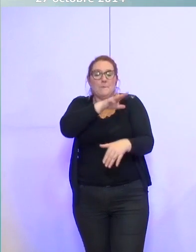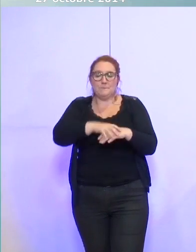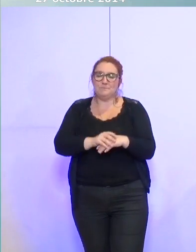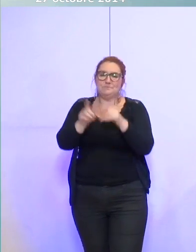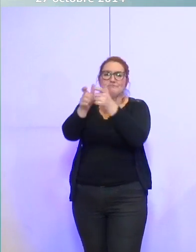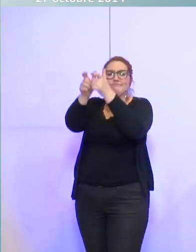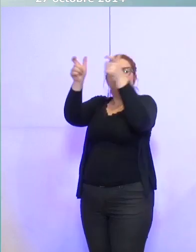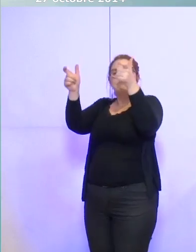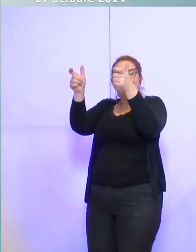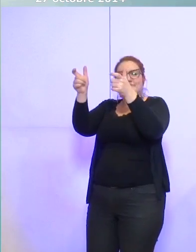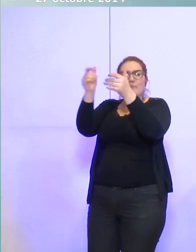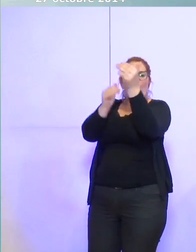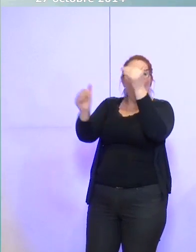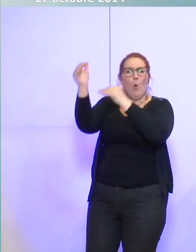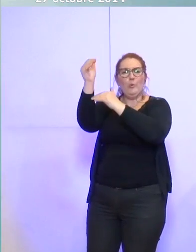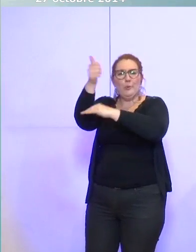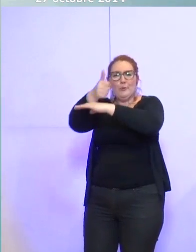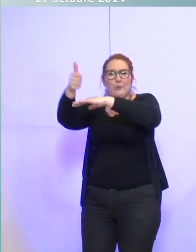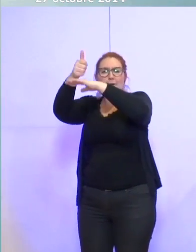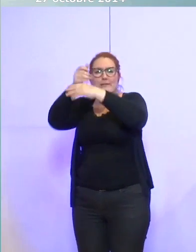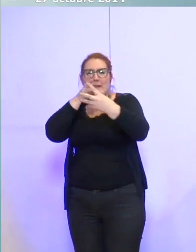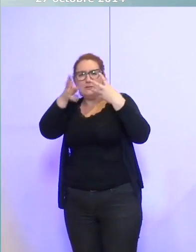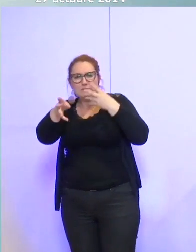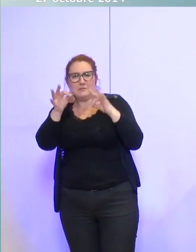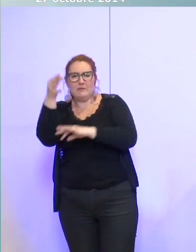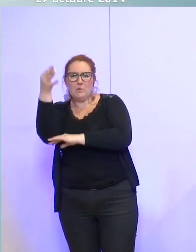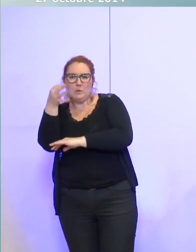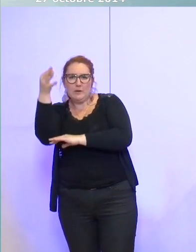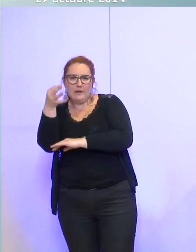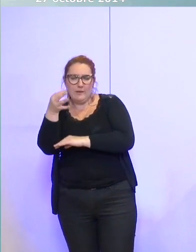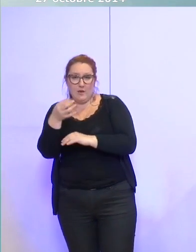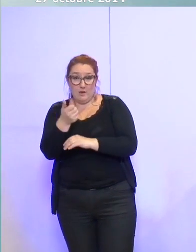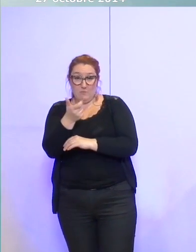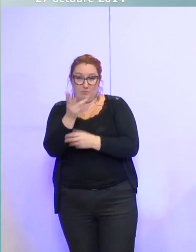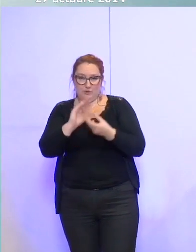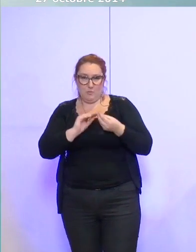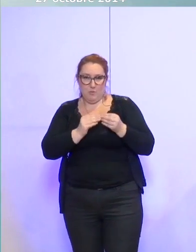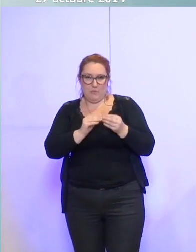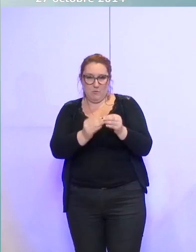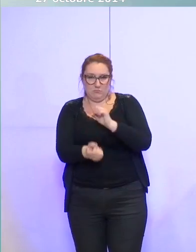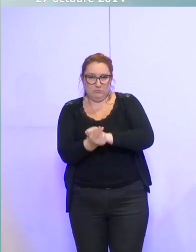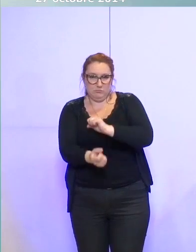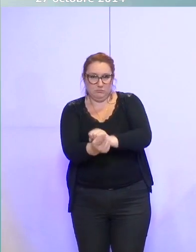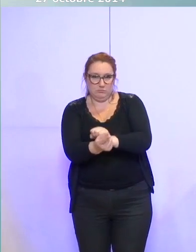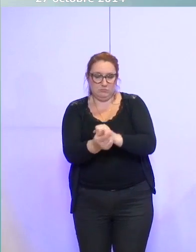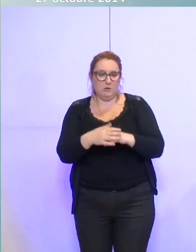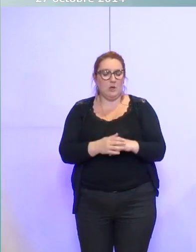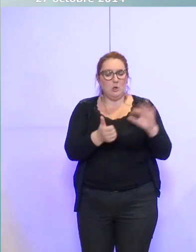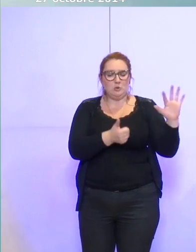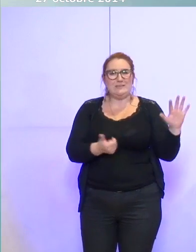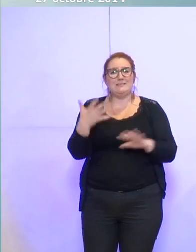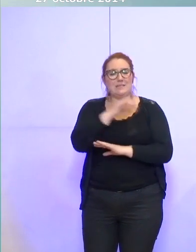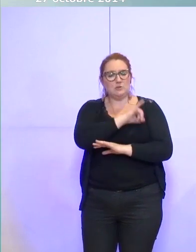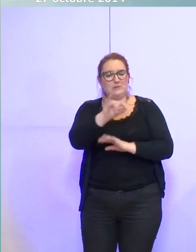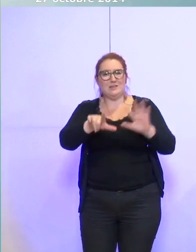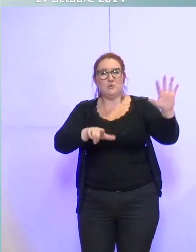sécurité nucléaire, plusieurs événements notables ont affecté l'installation. De 1965 à 1972, plusieurs défauts